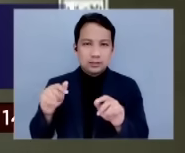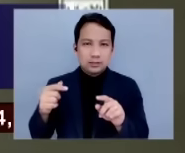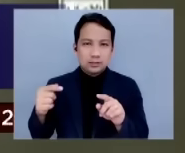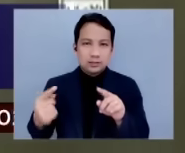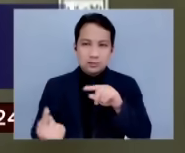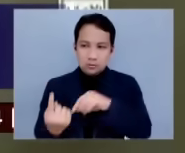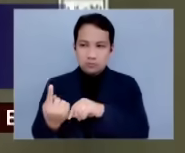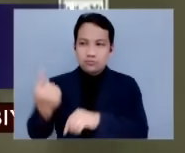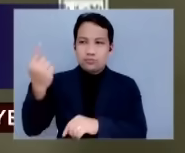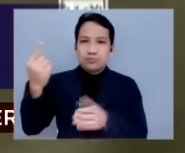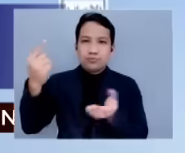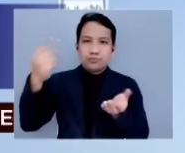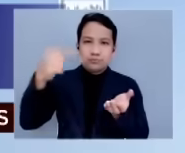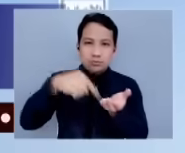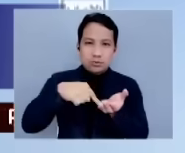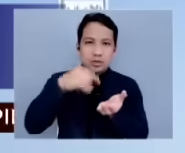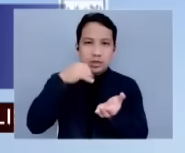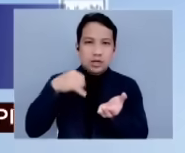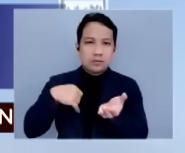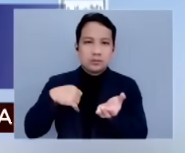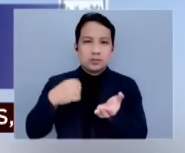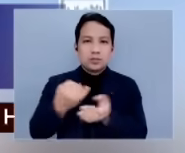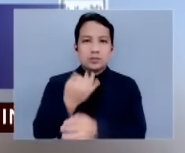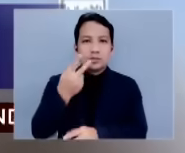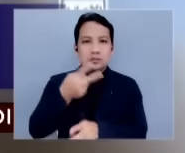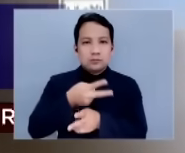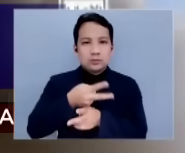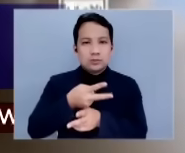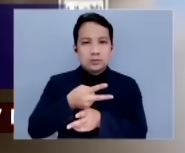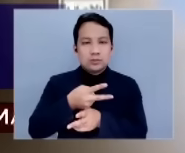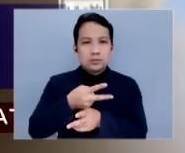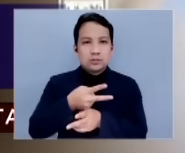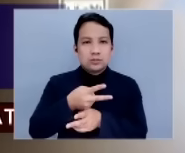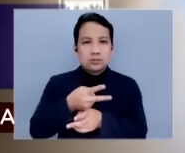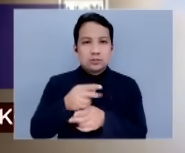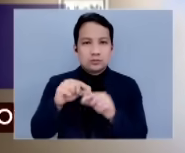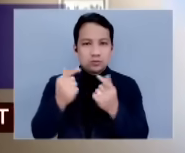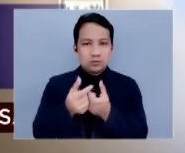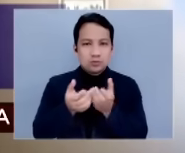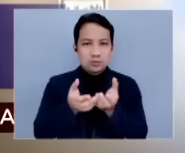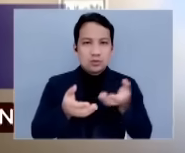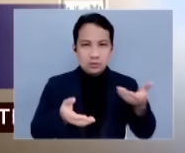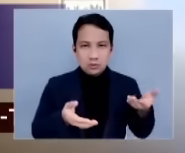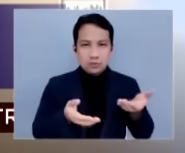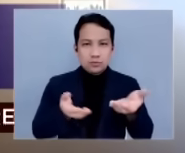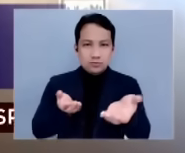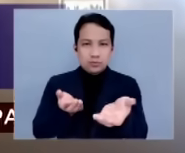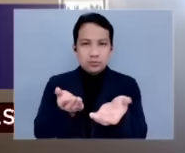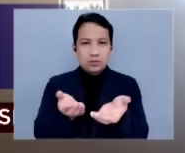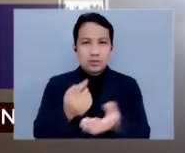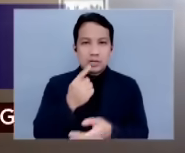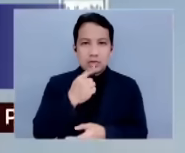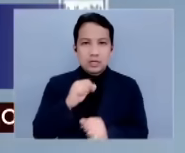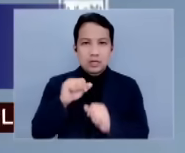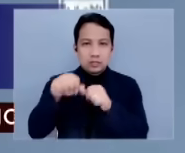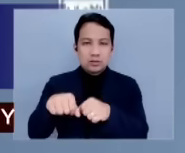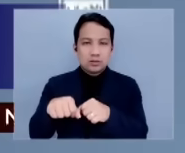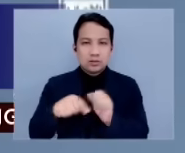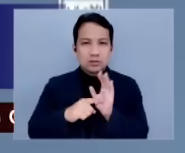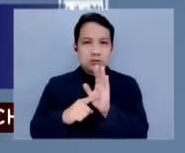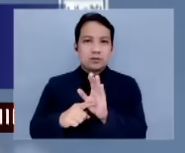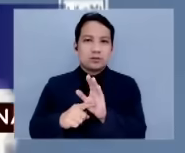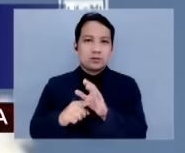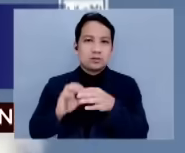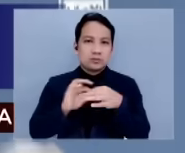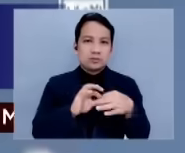Houthi kahapon. Ilang buwan nang pinupuntirya ng grupo ang mga dumaraang barko sa Red Sea bilang pakikiisa raw nila ito